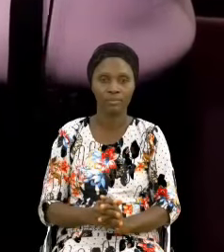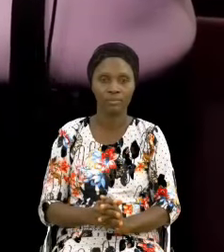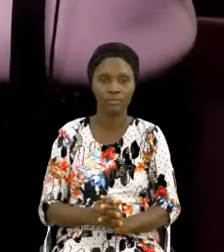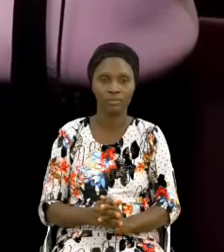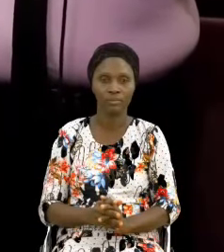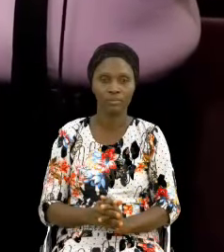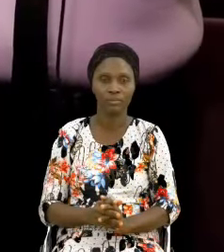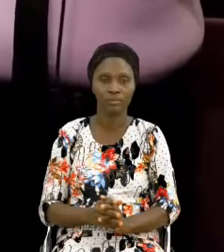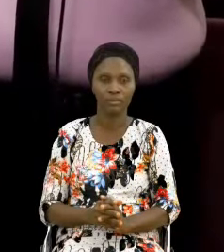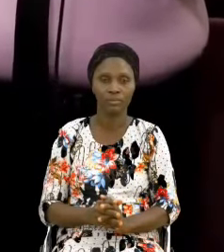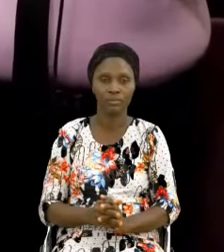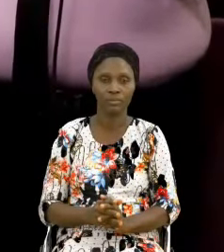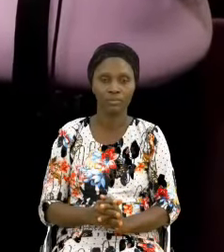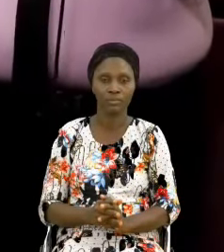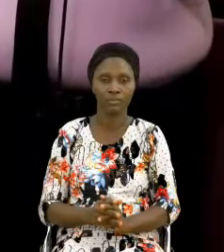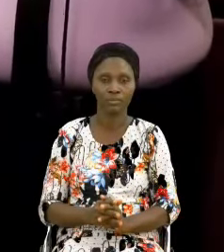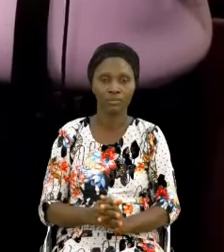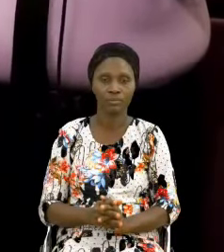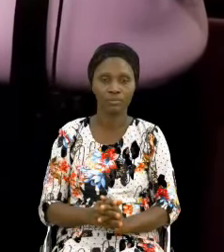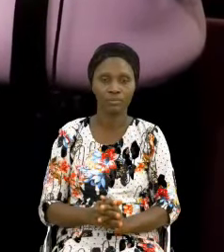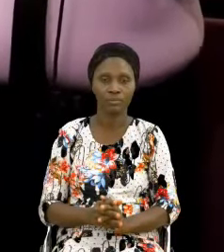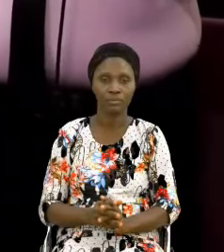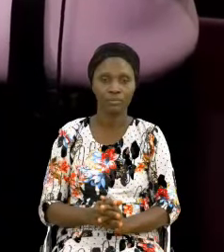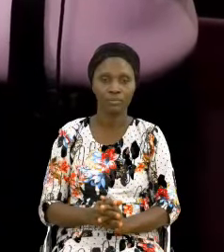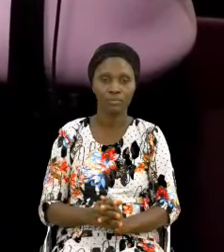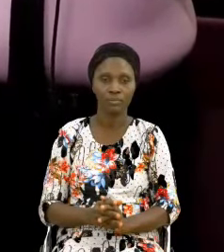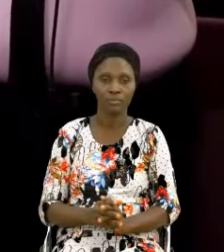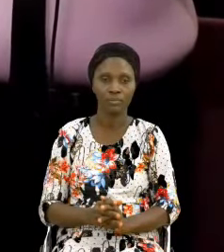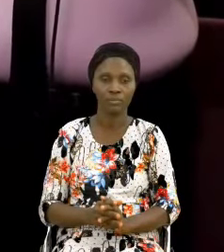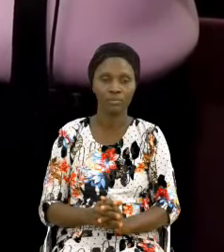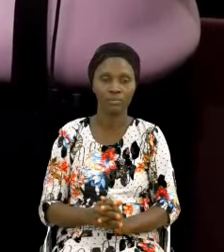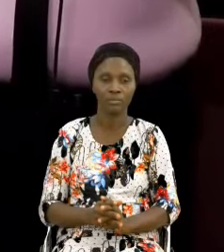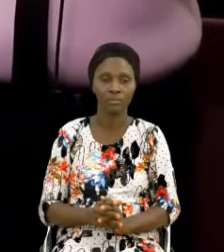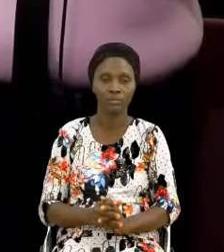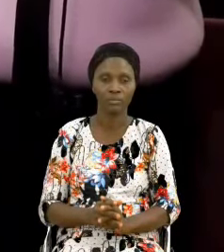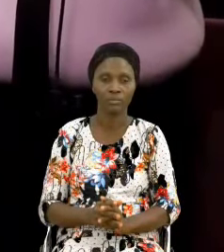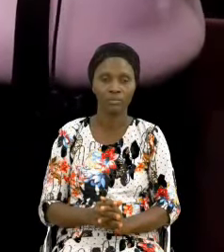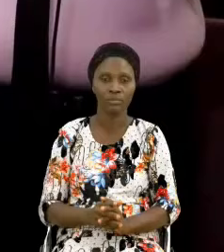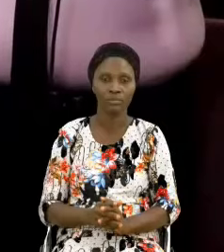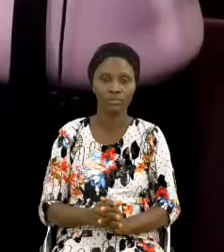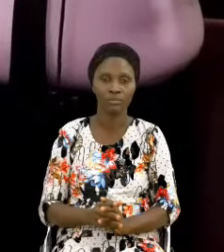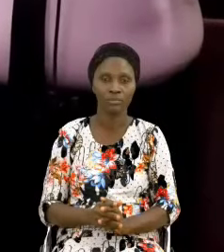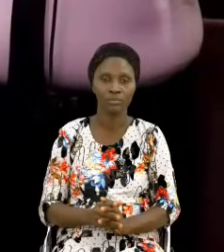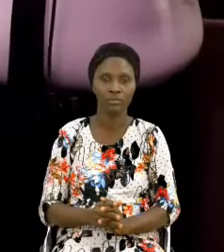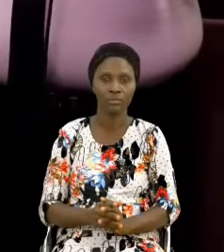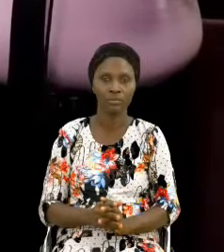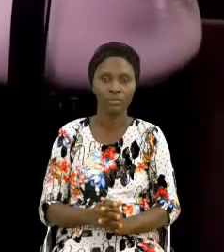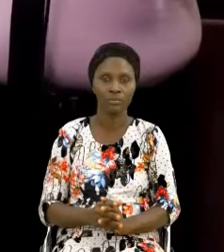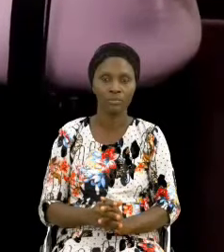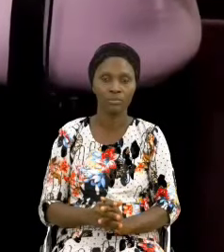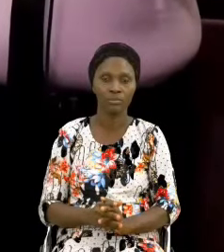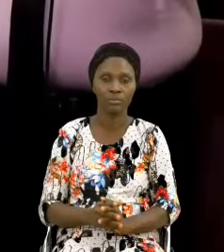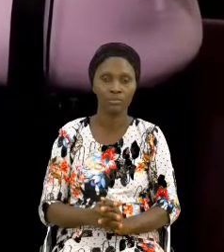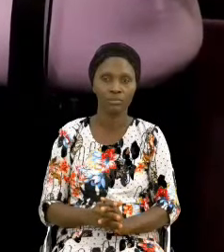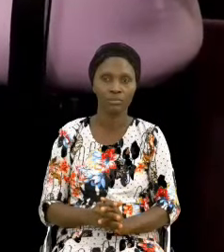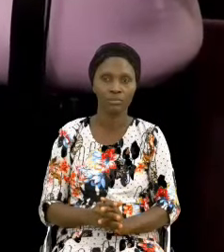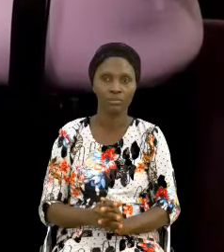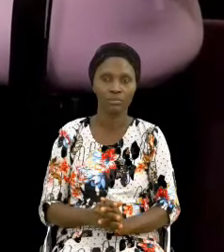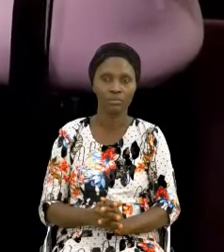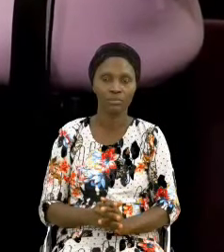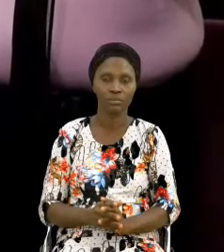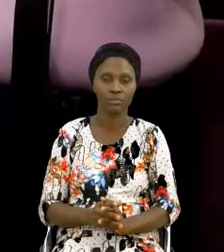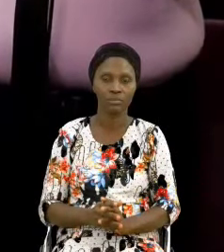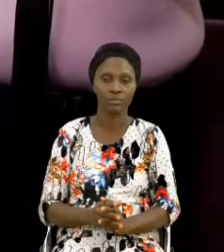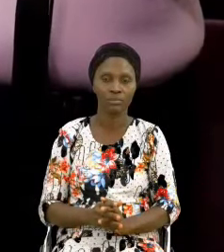اسمك يا عجيب شكرا ليك عملك في حياتنا رهيب نوز قول لي